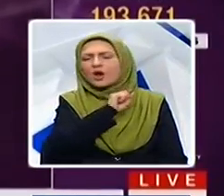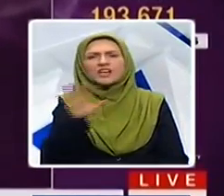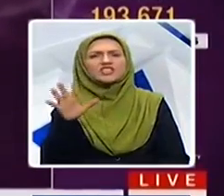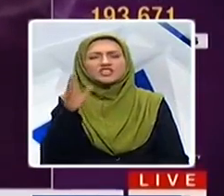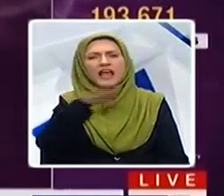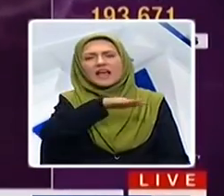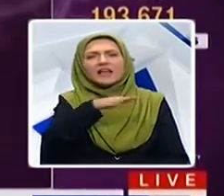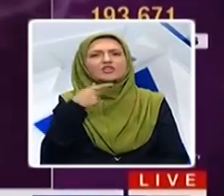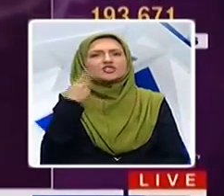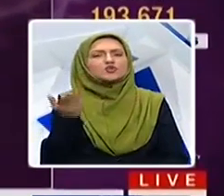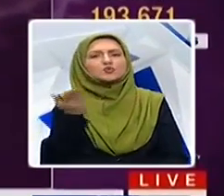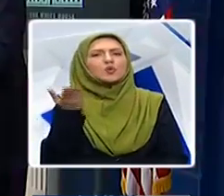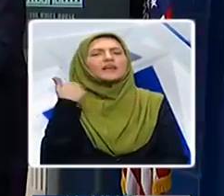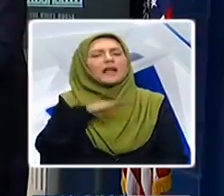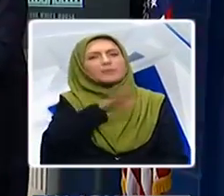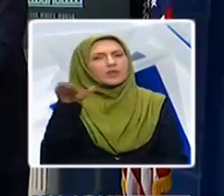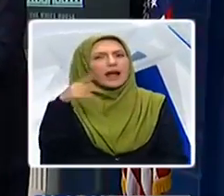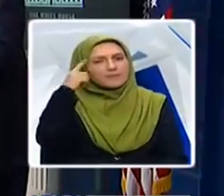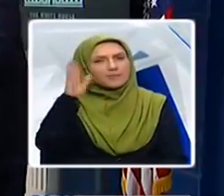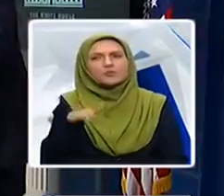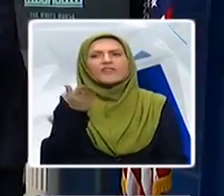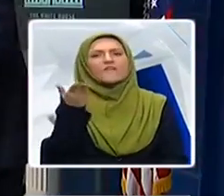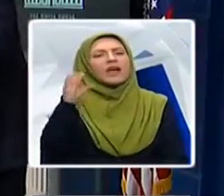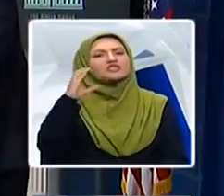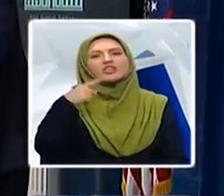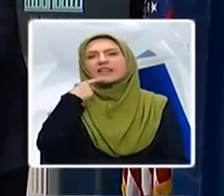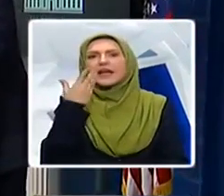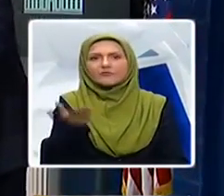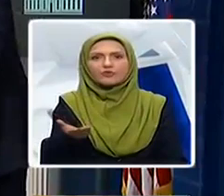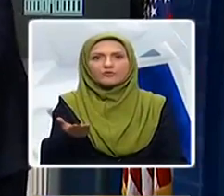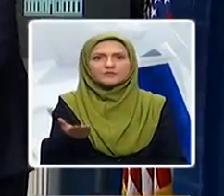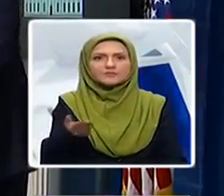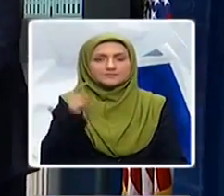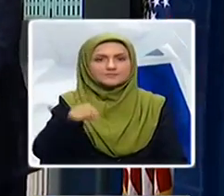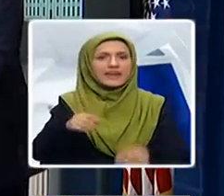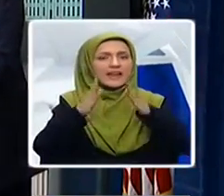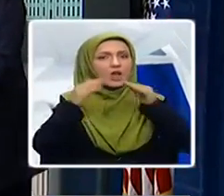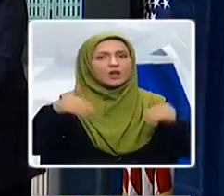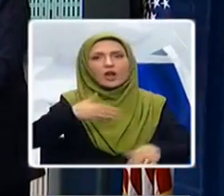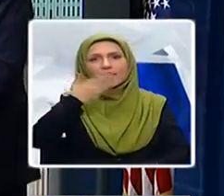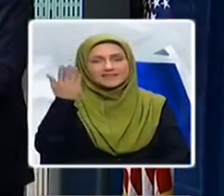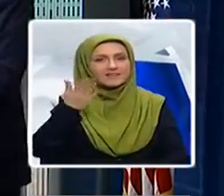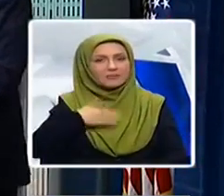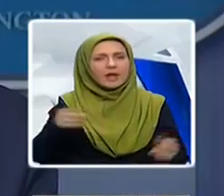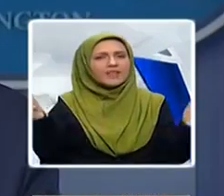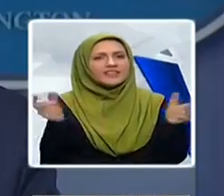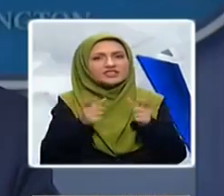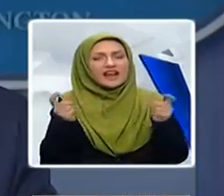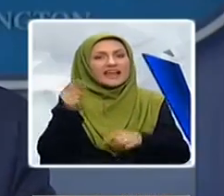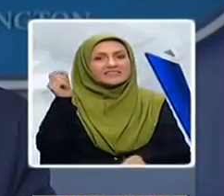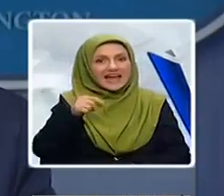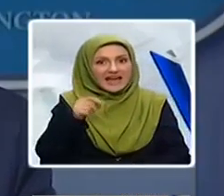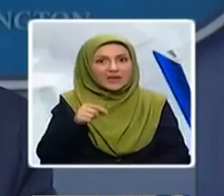کار نبود. به دنبال جنجال‌های پیش آمده، کاخ سفید به دنبال آن است جلسات روزانه را با هدف